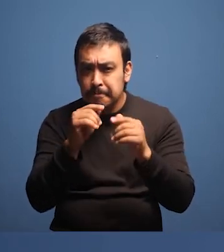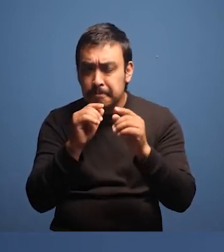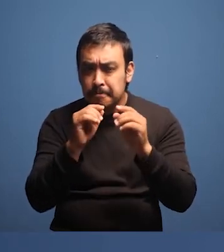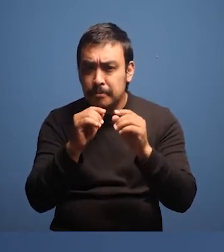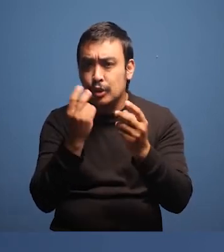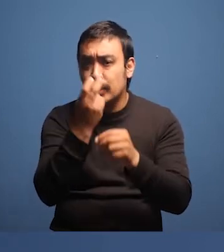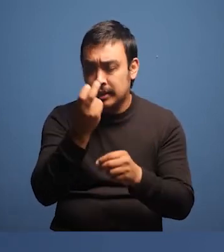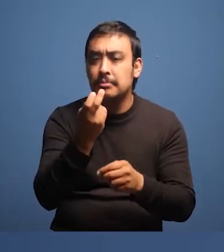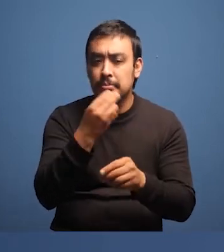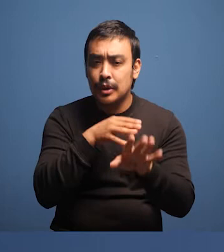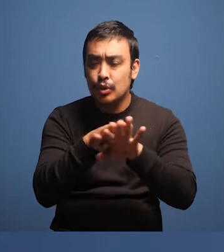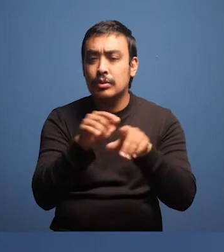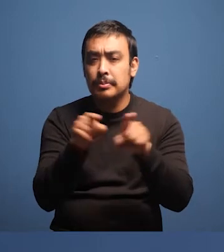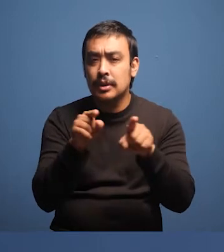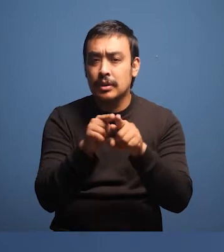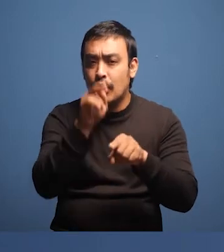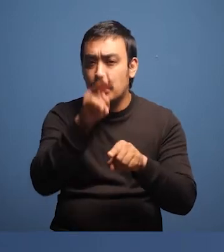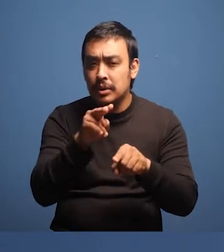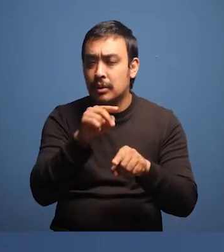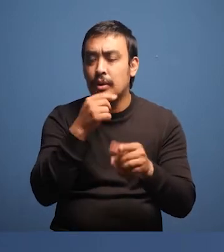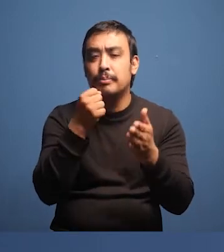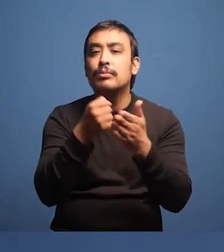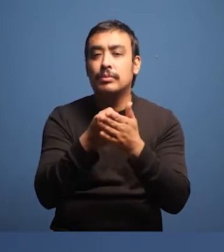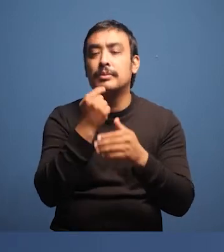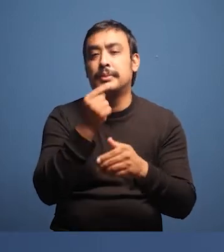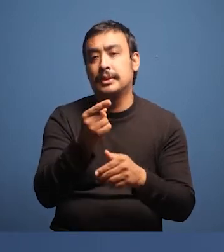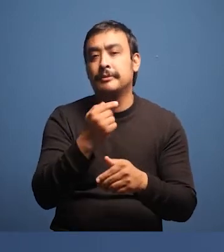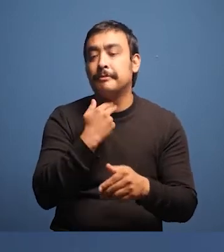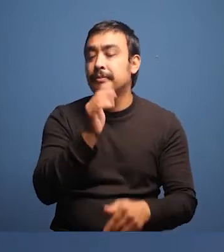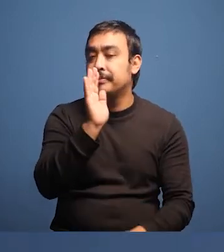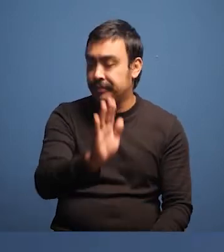फिजिकली ह्याम्पर गर्ने समेतको अवस्थामा चाहिँ नपुगोस् भन्ने चाहन्छु